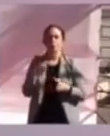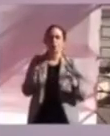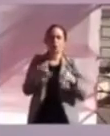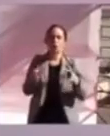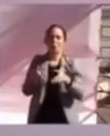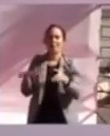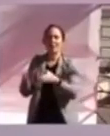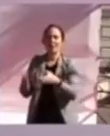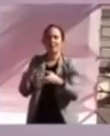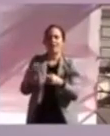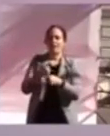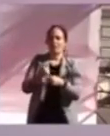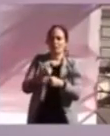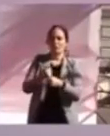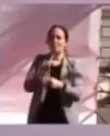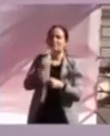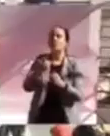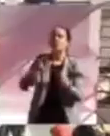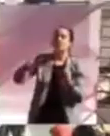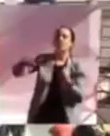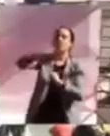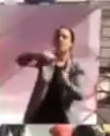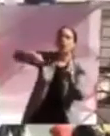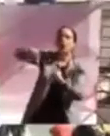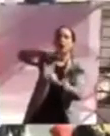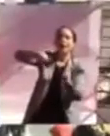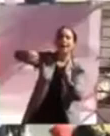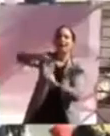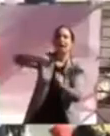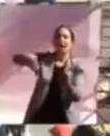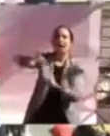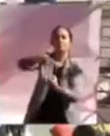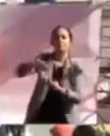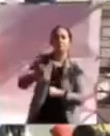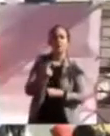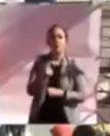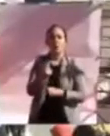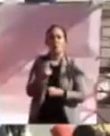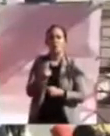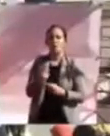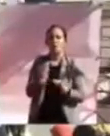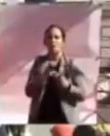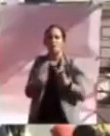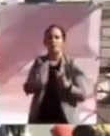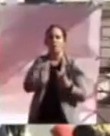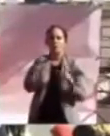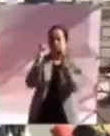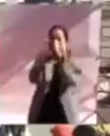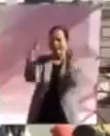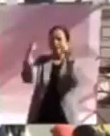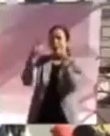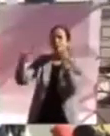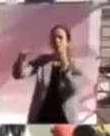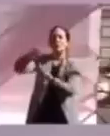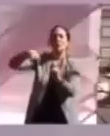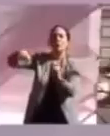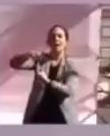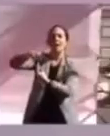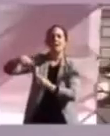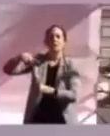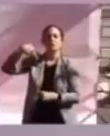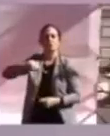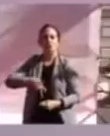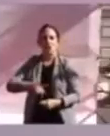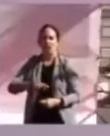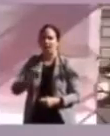circolarità economica nodi circola provate a pensare anche alla circolarità sociali quelli che sono intervenuti quando ha parlato